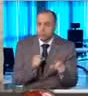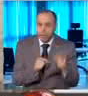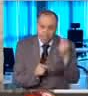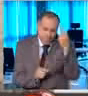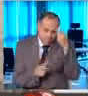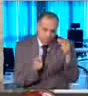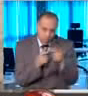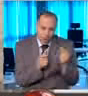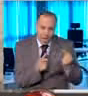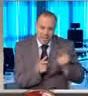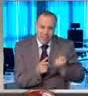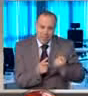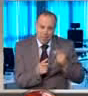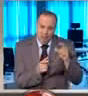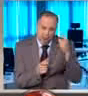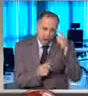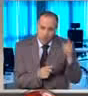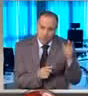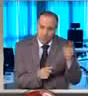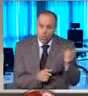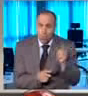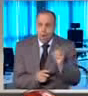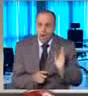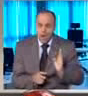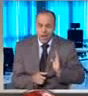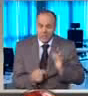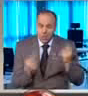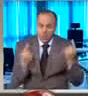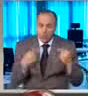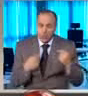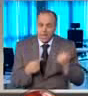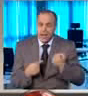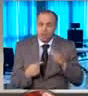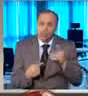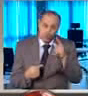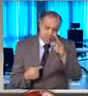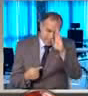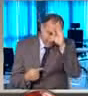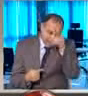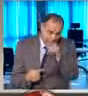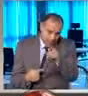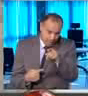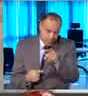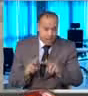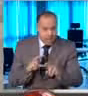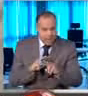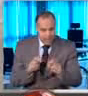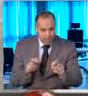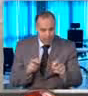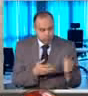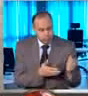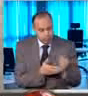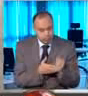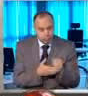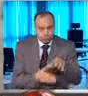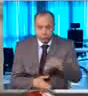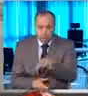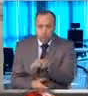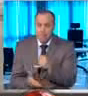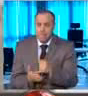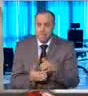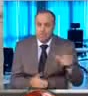يعرف بتنظيم الدولة الإسلامية وقوات مكافحة الإرهاب العراقية التي تبحث عن تعزيز مواقعها في